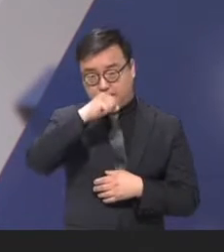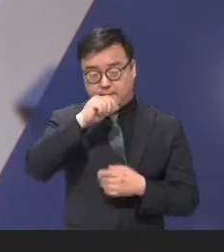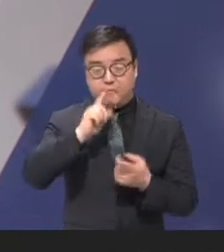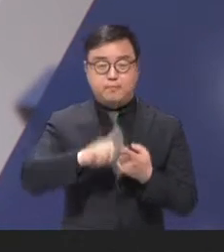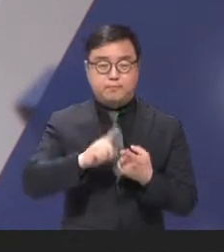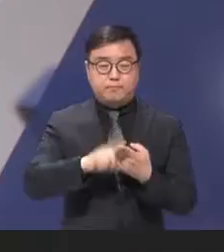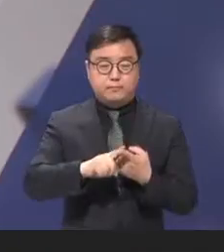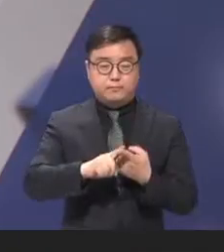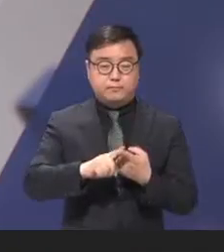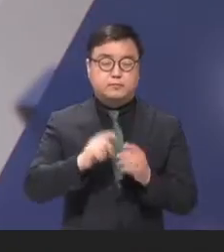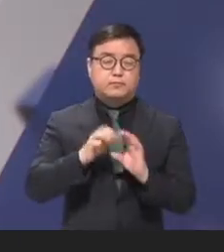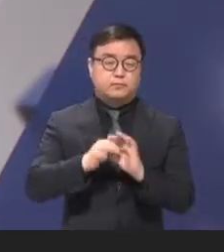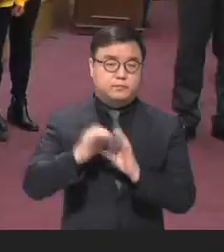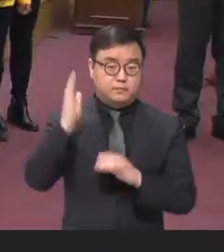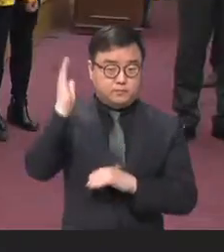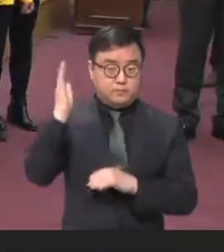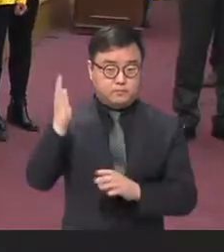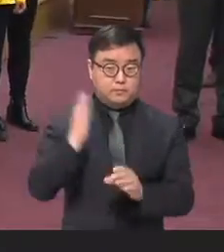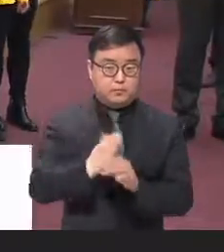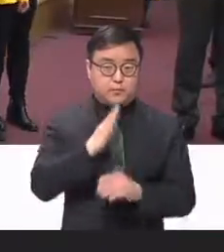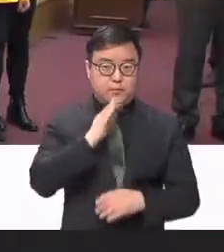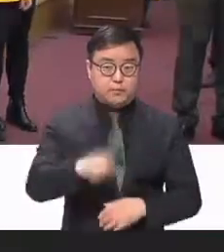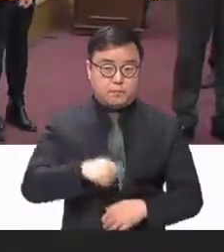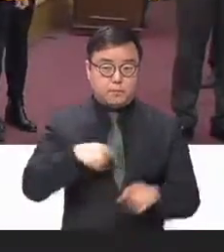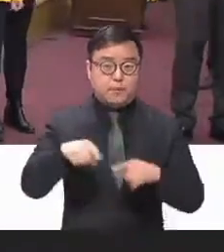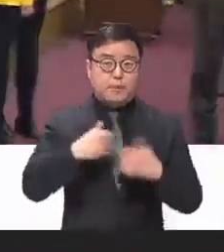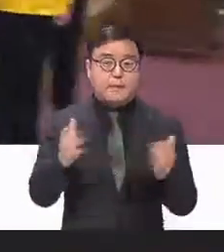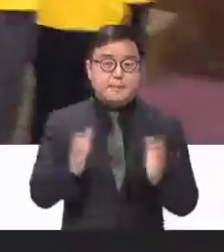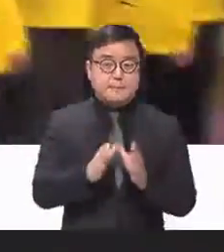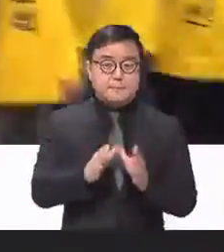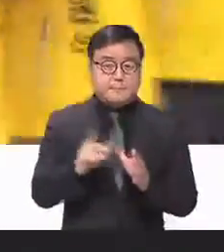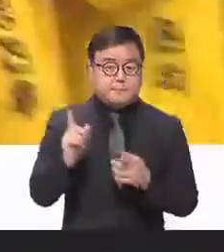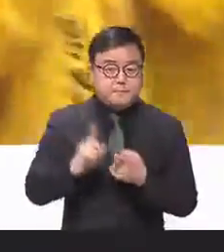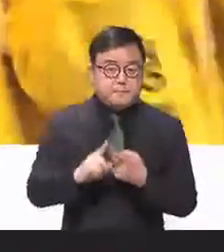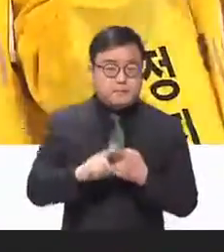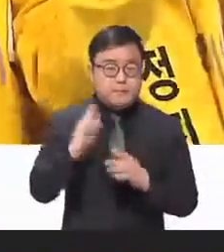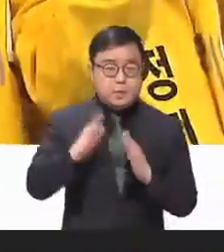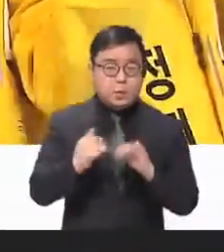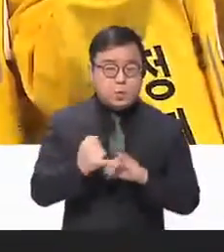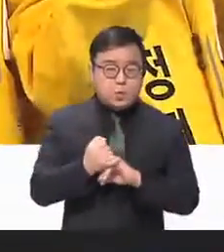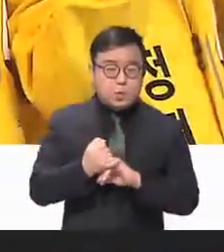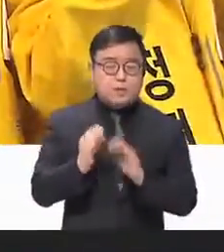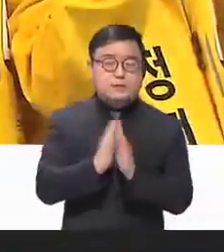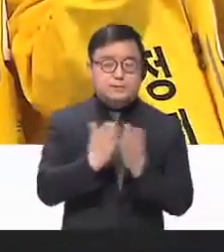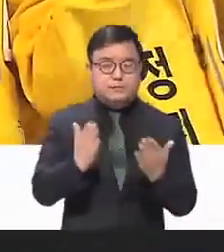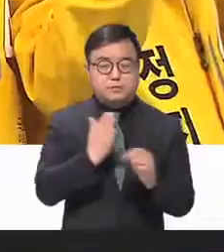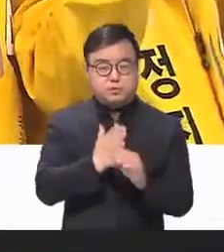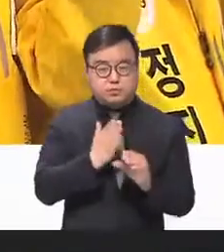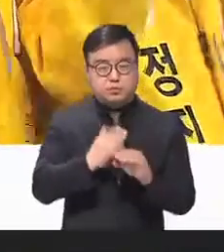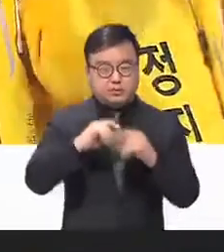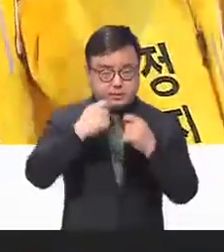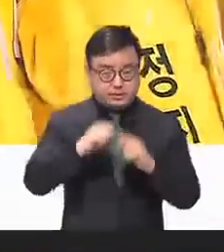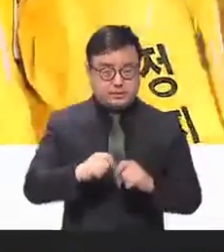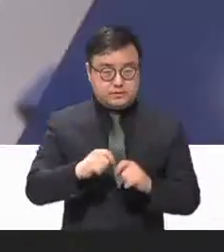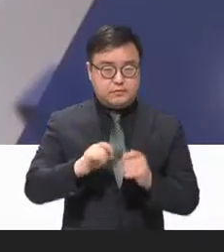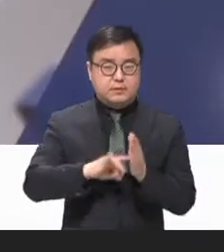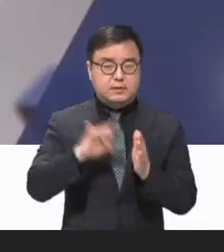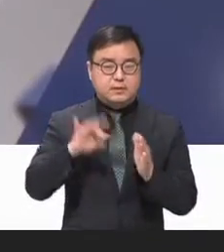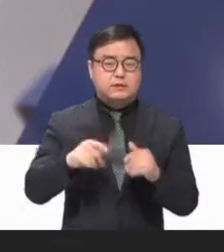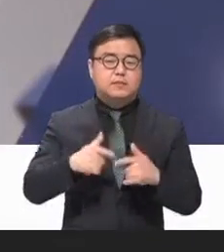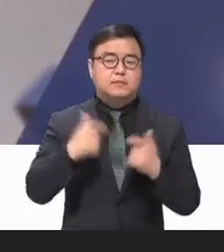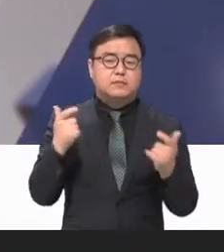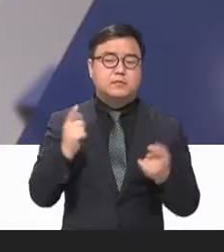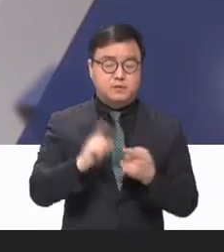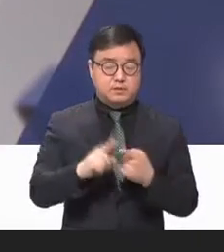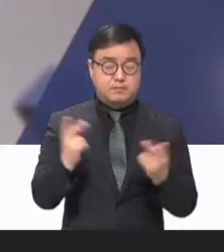아이디어를 내놓고 있고 네. 예를 들어서 정의당의 경우에 공약집에 아주 구체적으로 정의로운 복지증세라는 별도의 장을